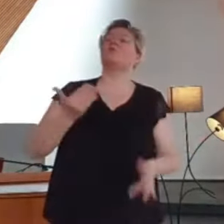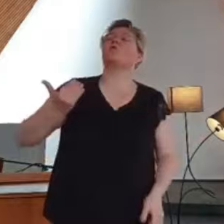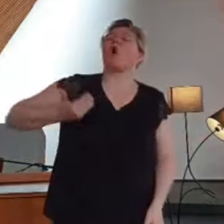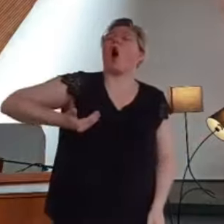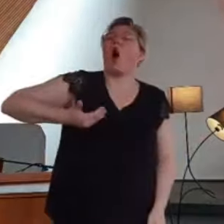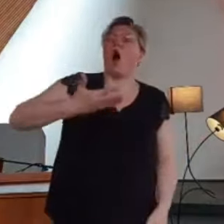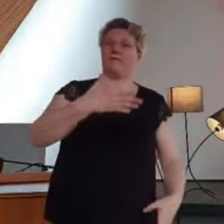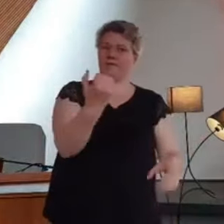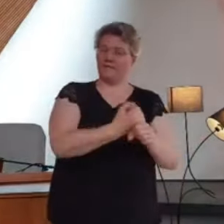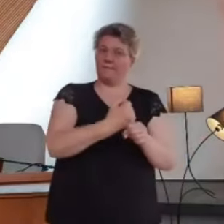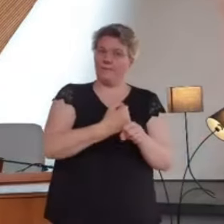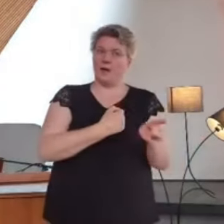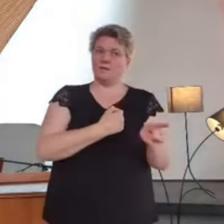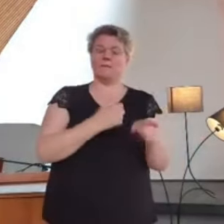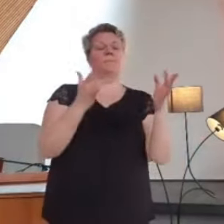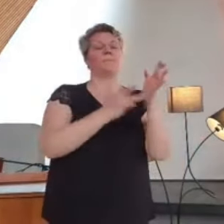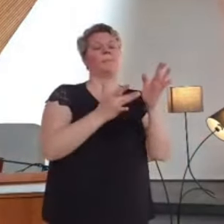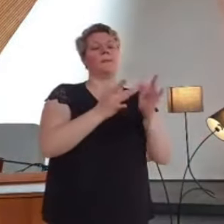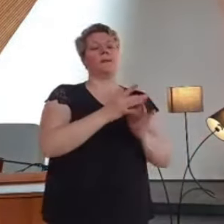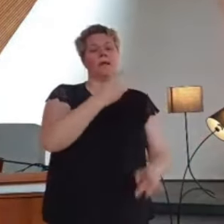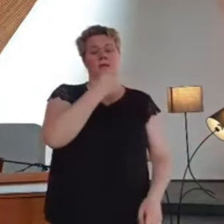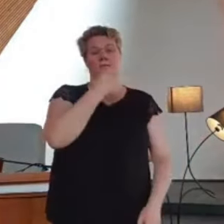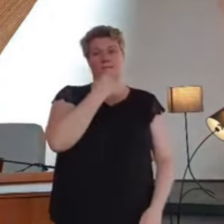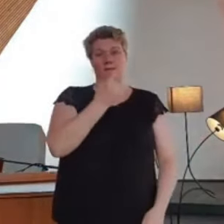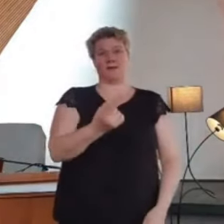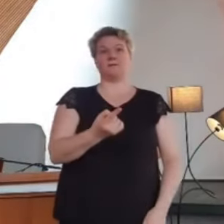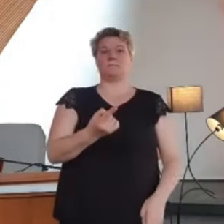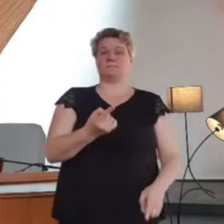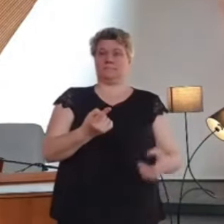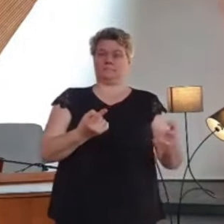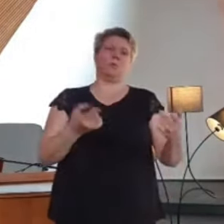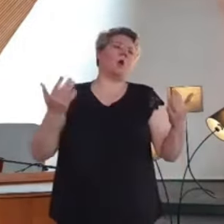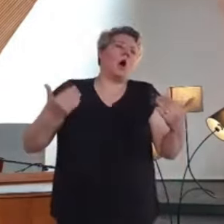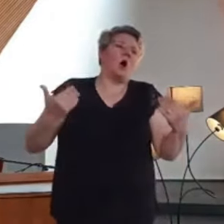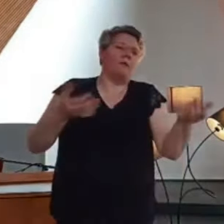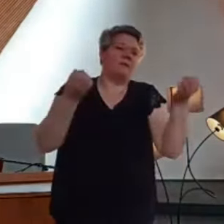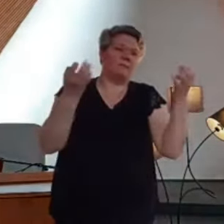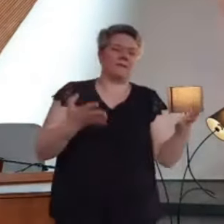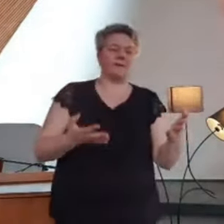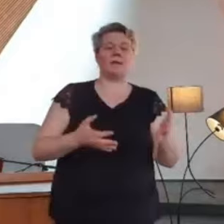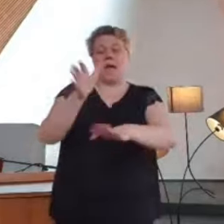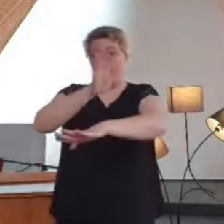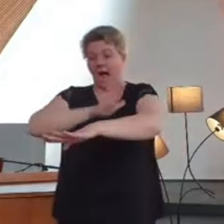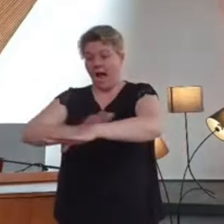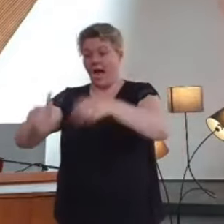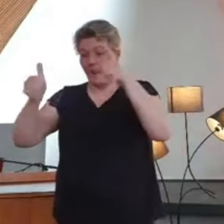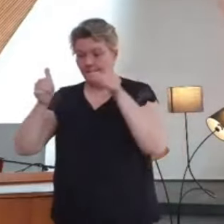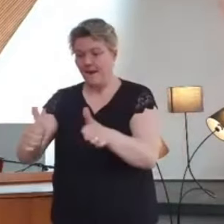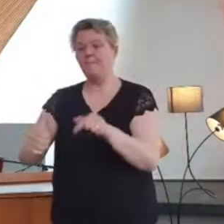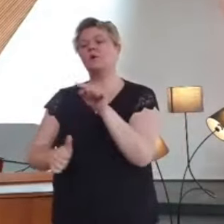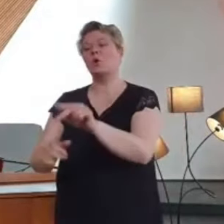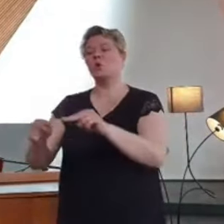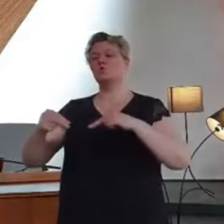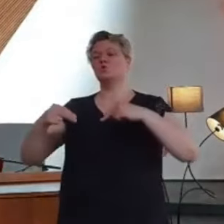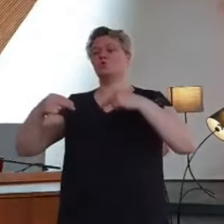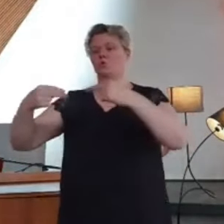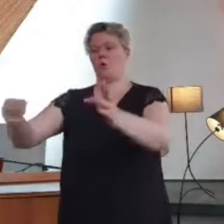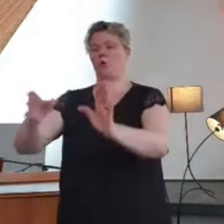genug. Jesus sagt in ausreichend vielen Heilungsgeschichten zu den Leuten hinterher, geh zurück in dein